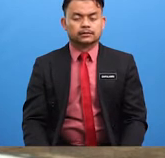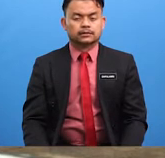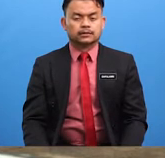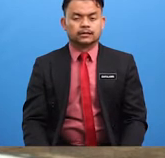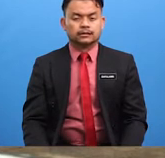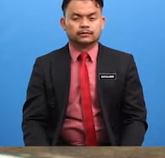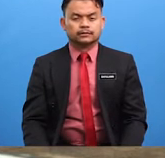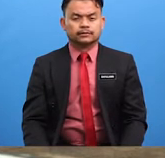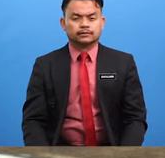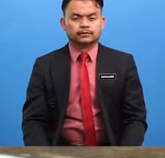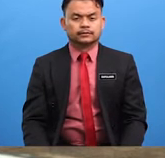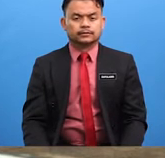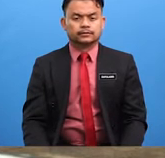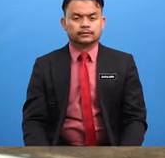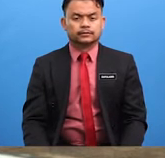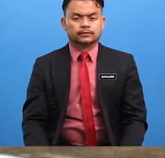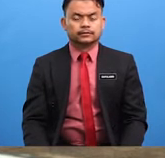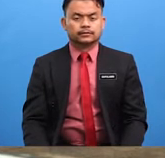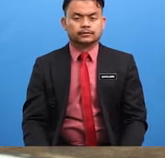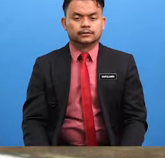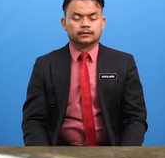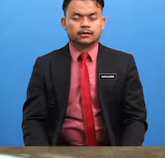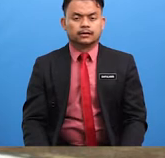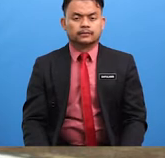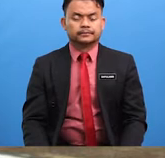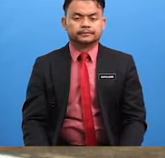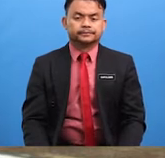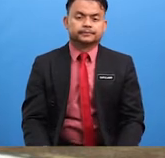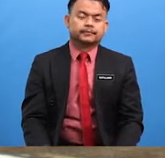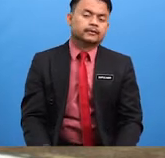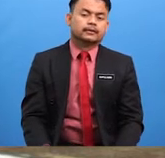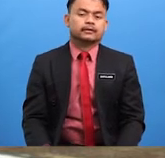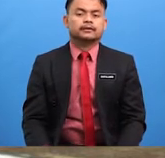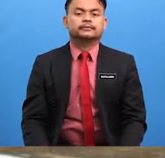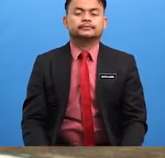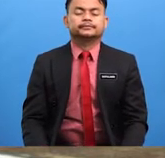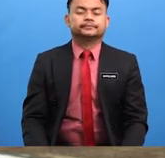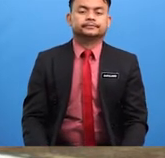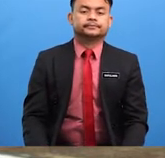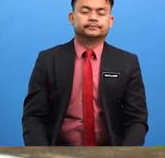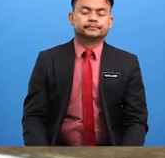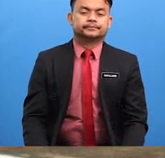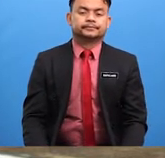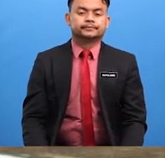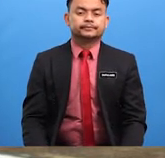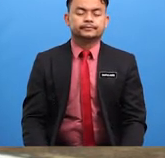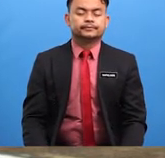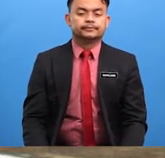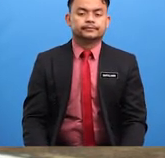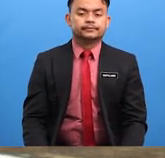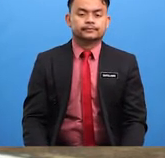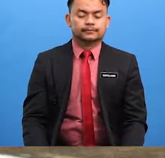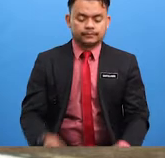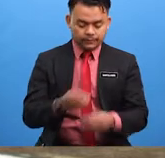pulur, rotan kulit dan rotan ikat tanpa kulit. Bilah-bilah rotan ini akan diwarnakan